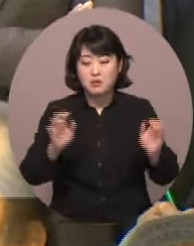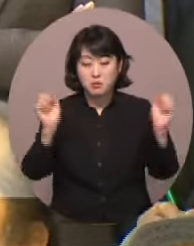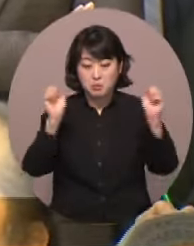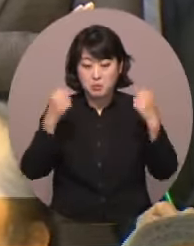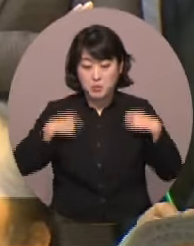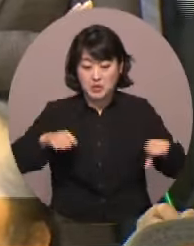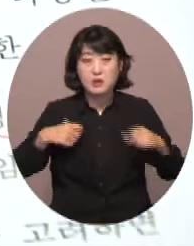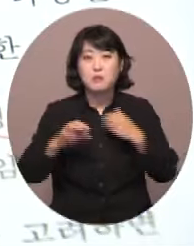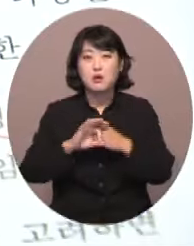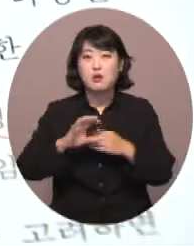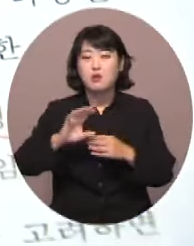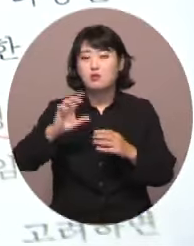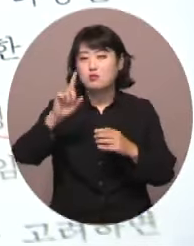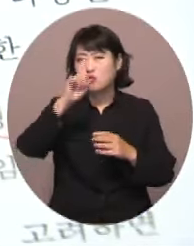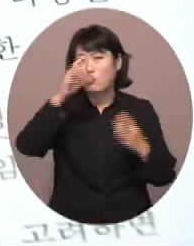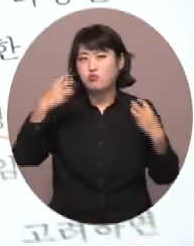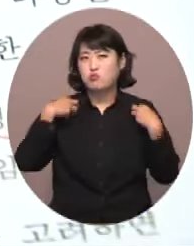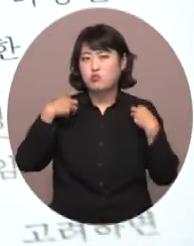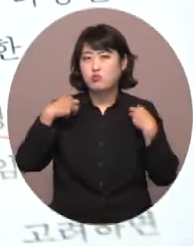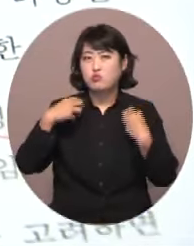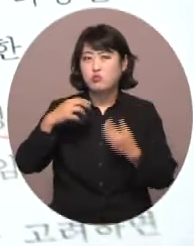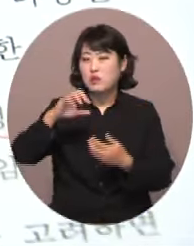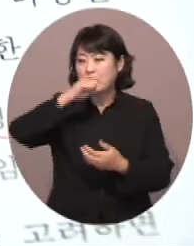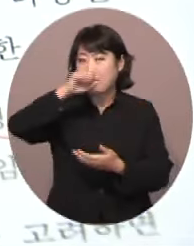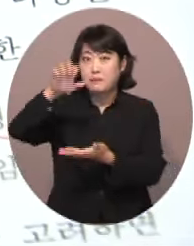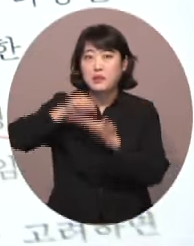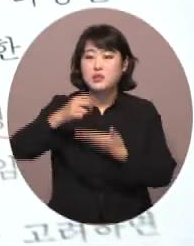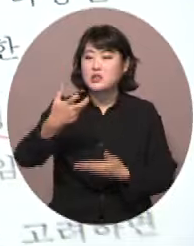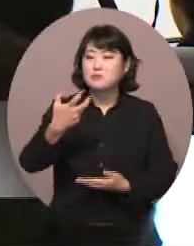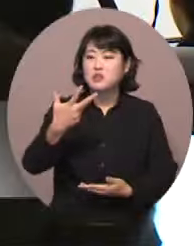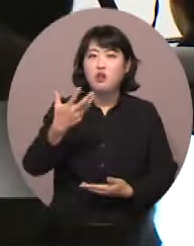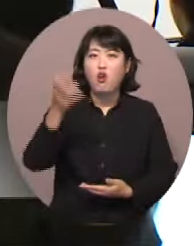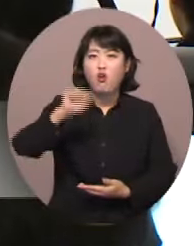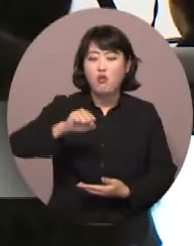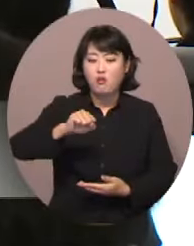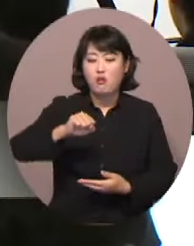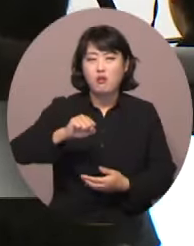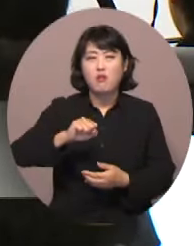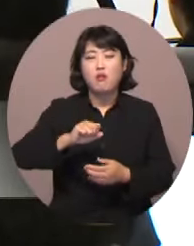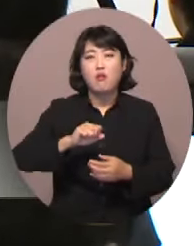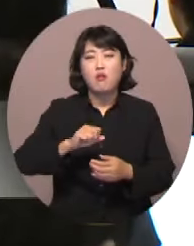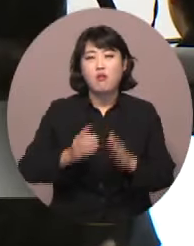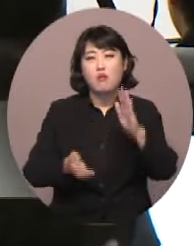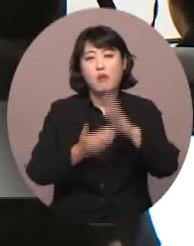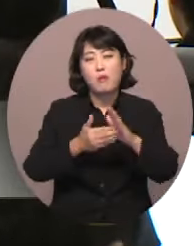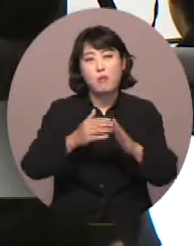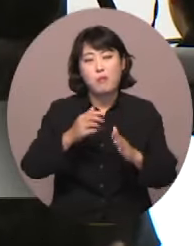승인과 정부안에 반영된 국비 77억원 등이 모두 무위로 돌아간다며